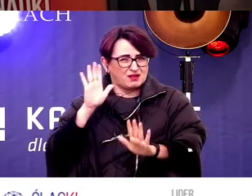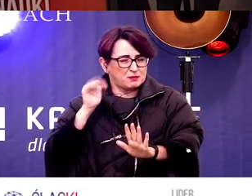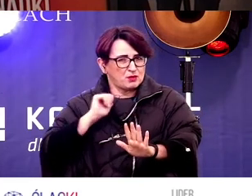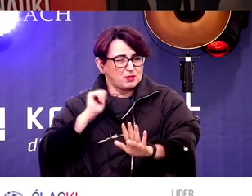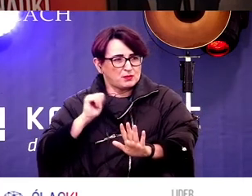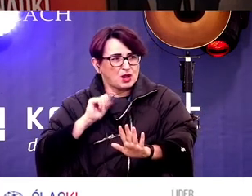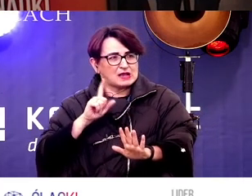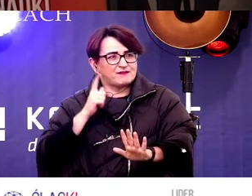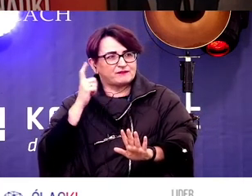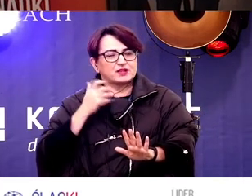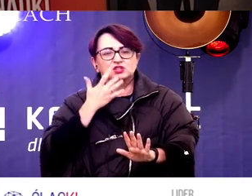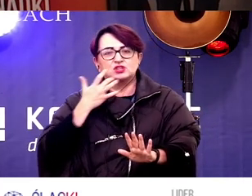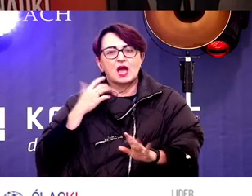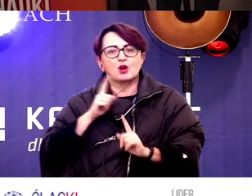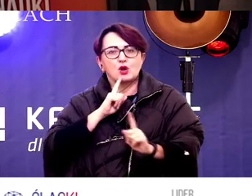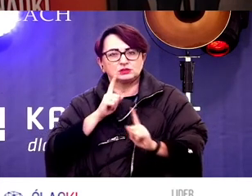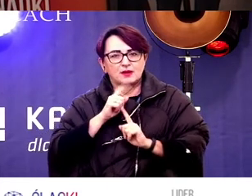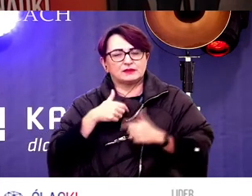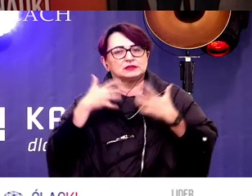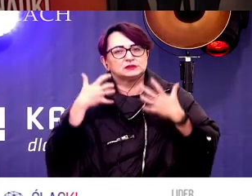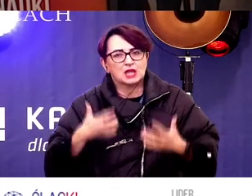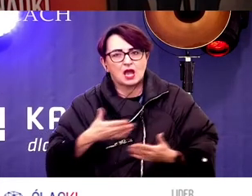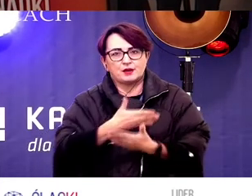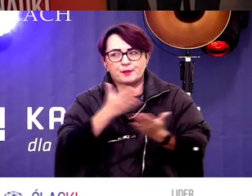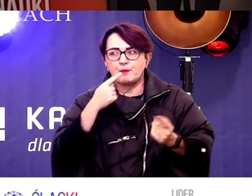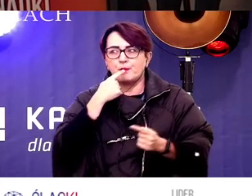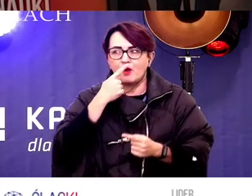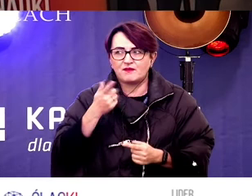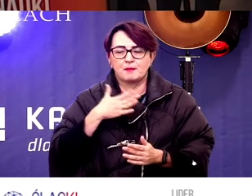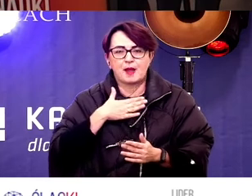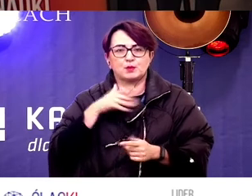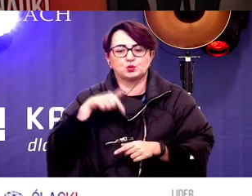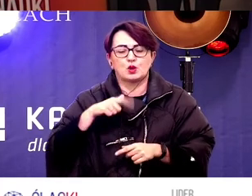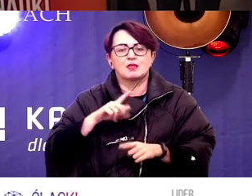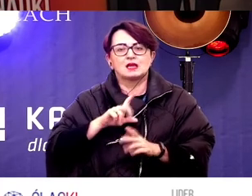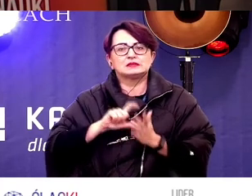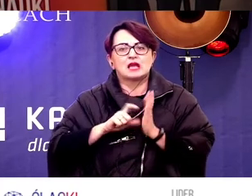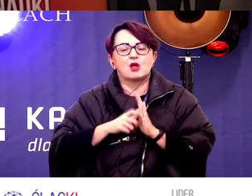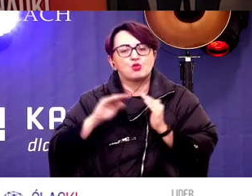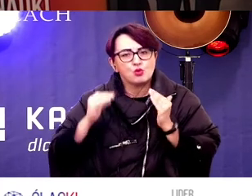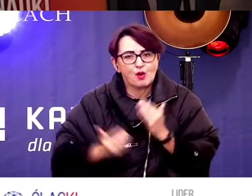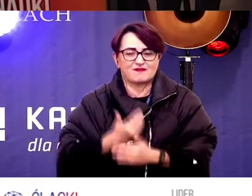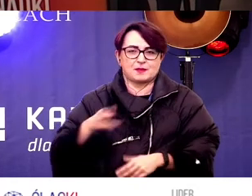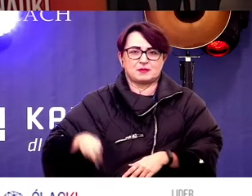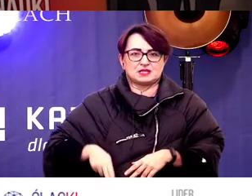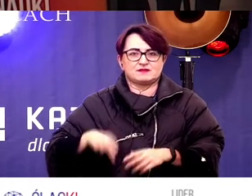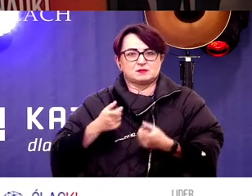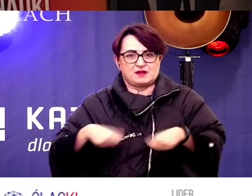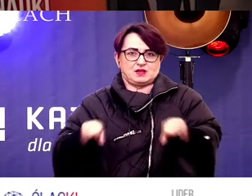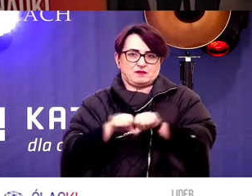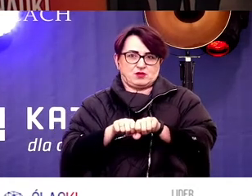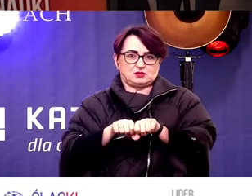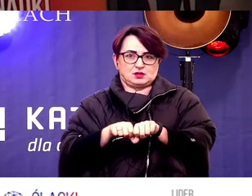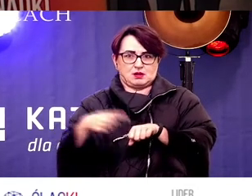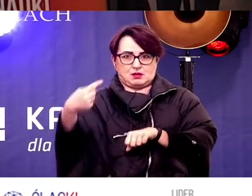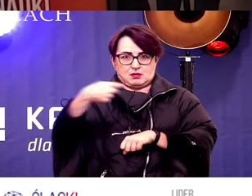zanim zaczniemy nasze rozmowy, chciałem tutaj państwu powiedzieć, że mamy tutaj na sali nowego ministra sprawiedliwości,